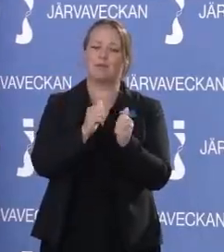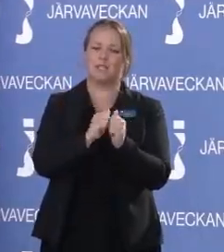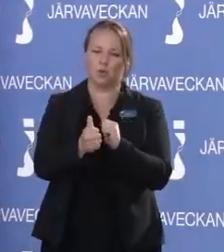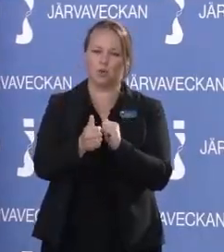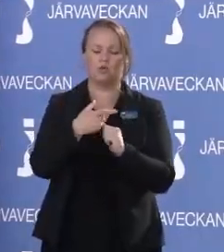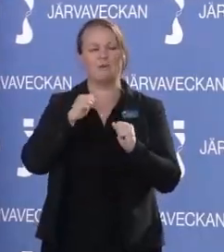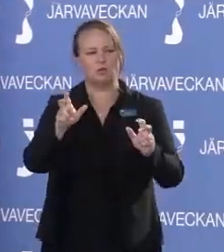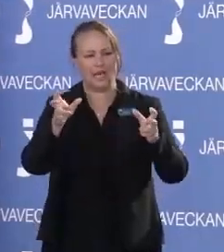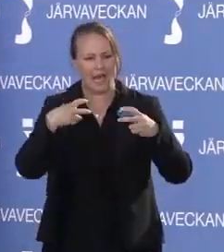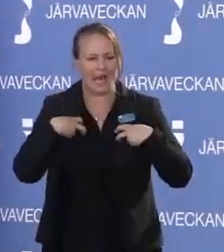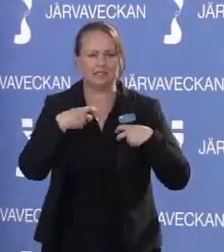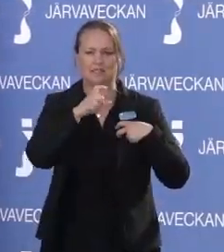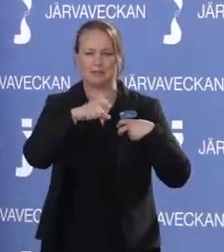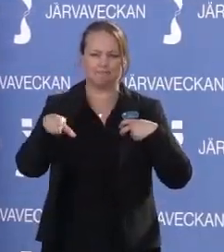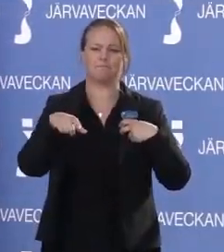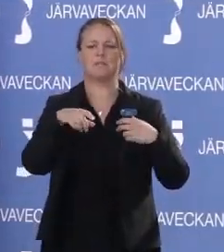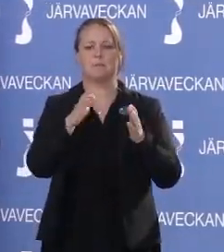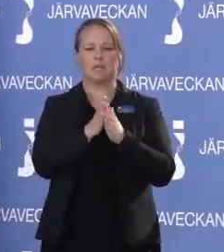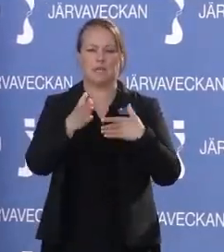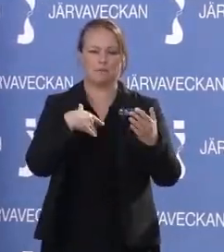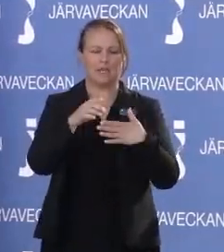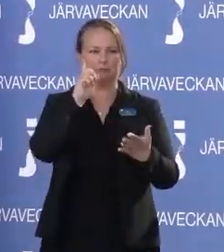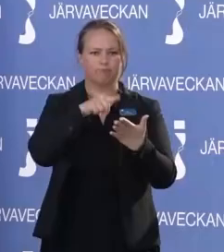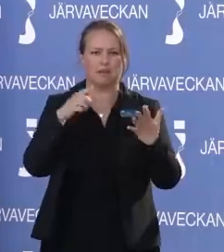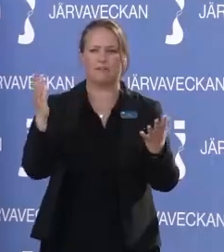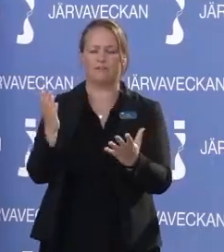kunna representera, för att kunna vinna förtroende. Och jag tror att vi